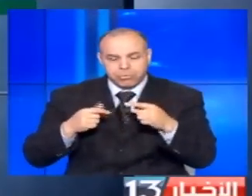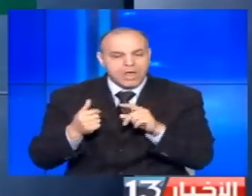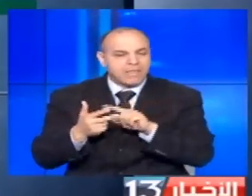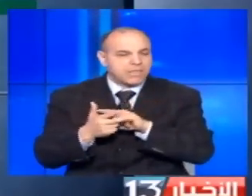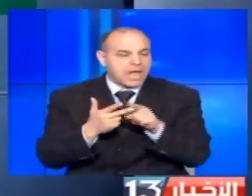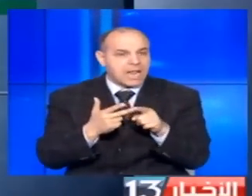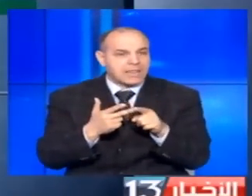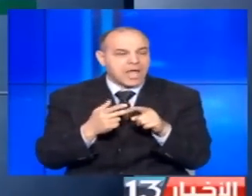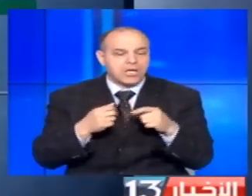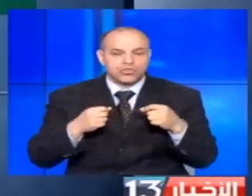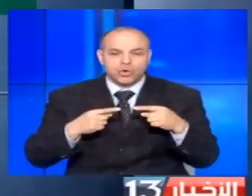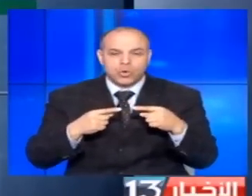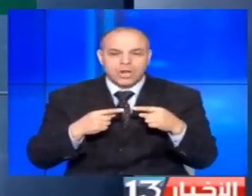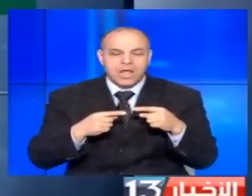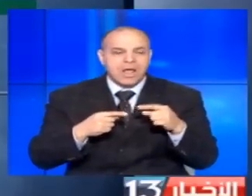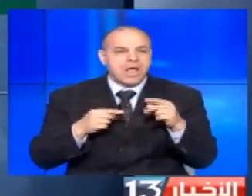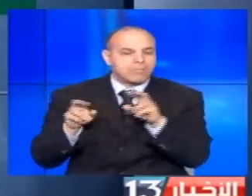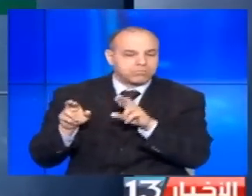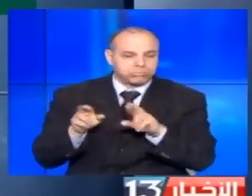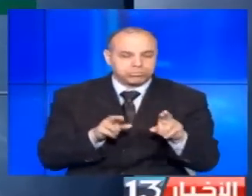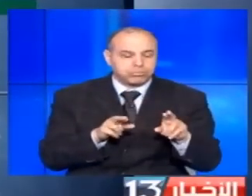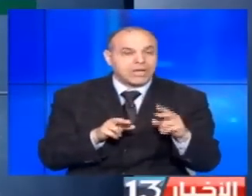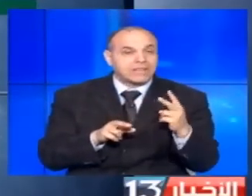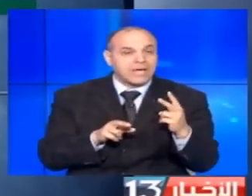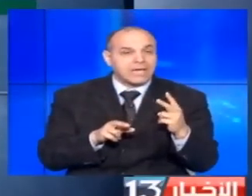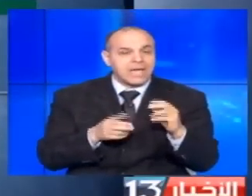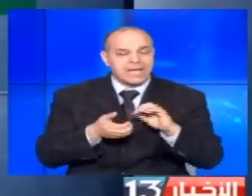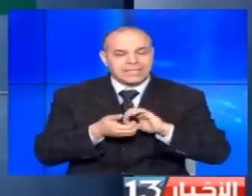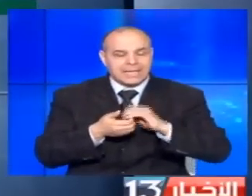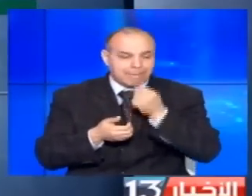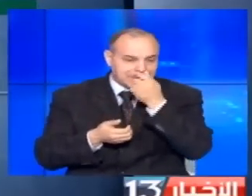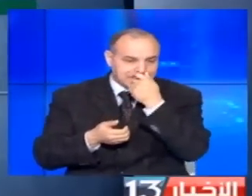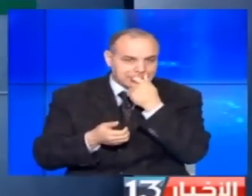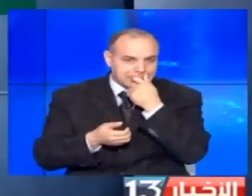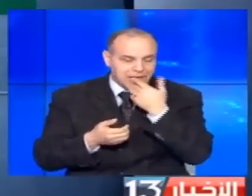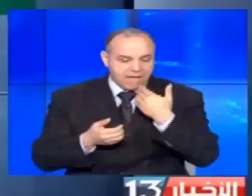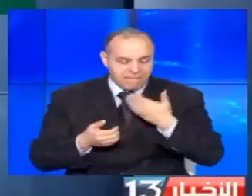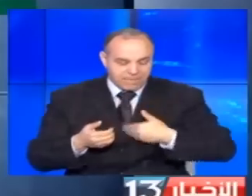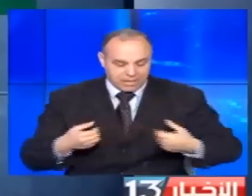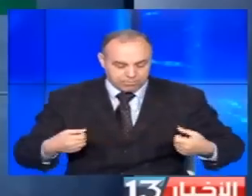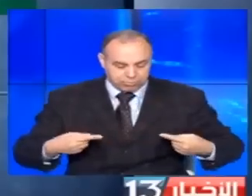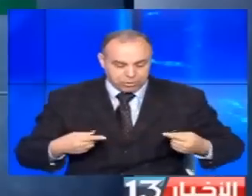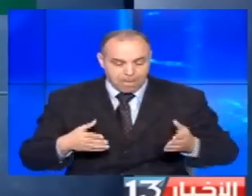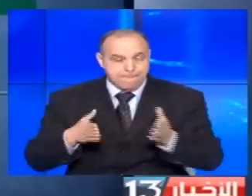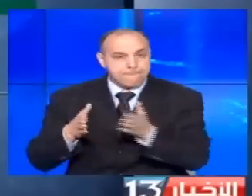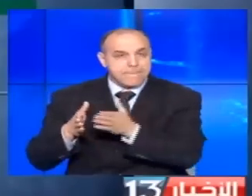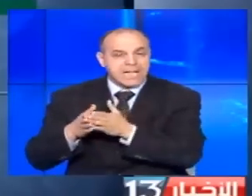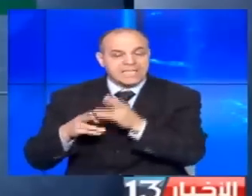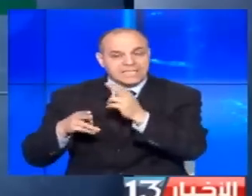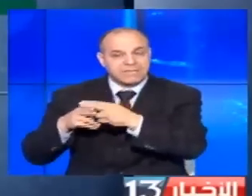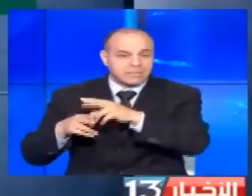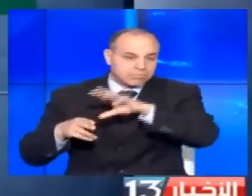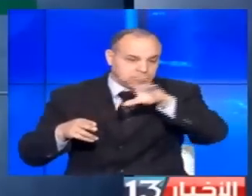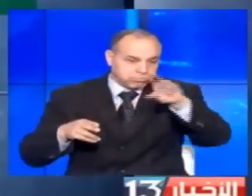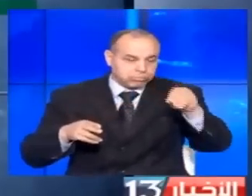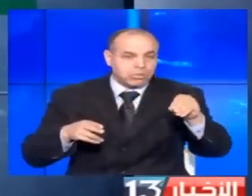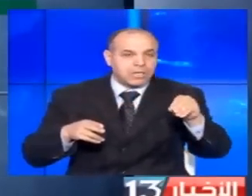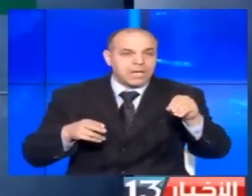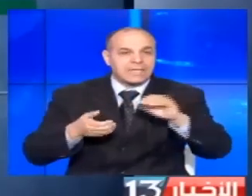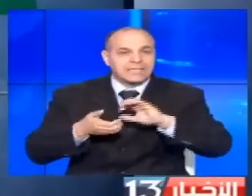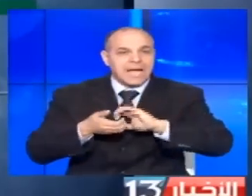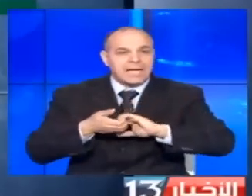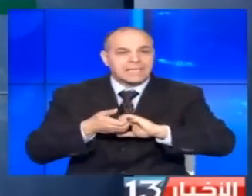الثالثه من الجوله الثانيه اياب اذ يلاقي الاتحاد المنستيري النادي الافريقي ينزل النادي السفاقسي ضيفا على